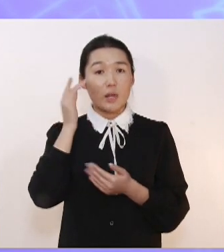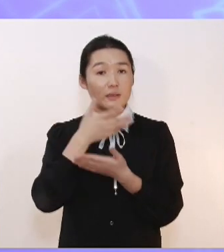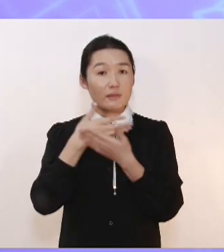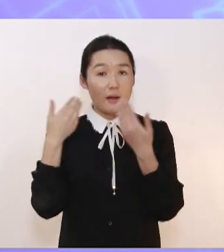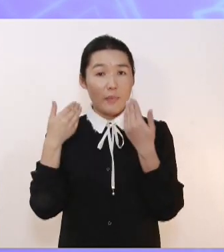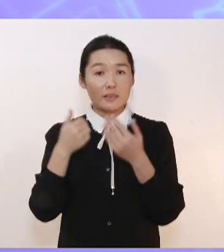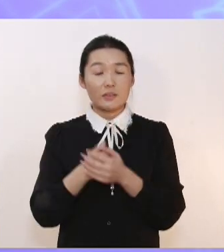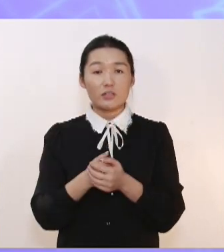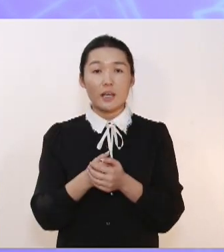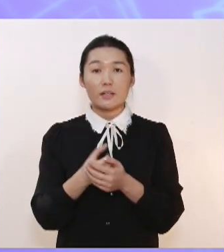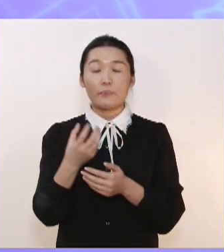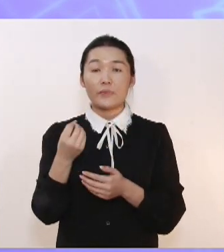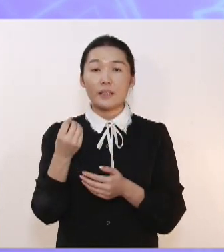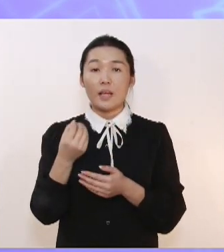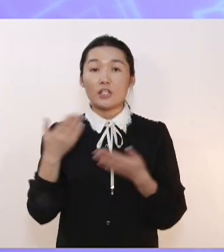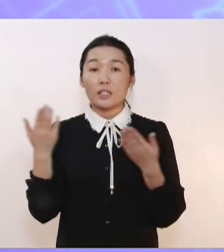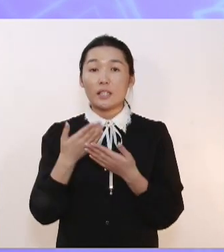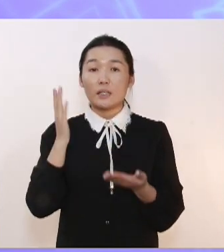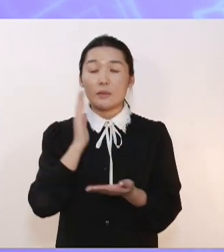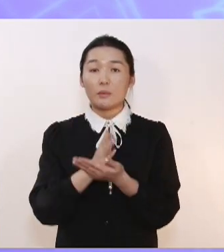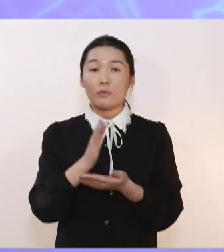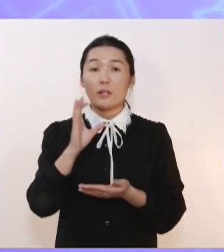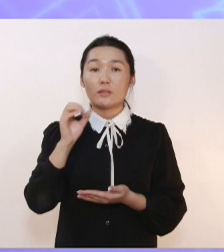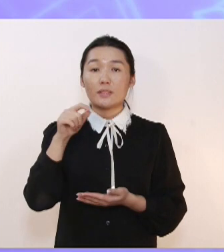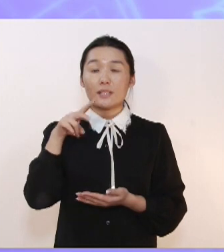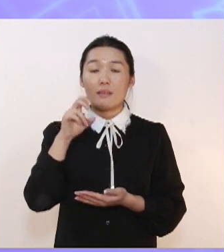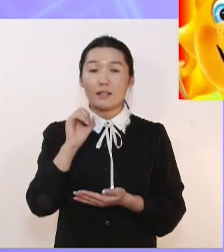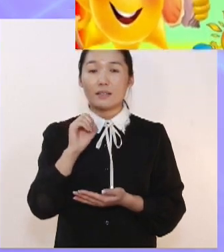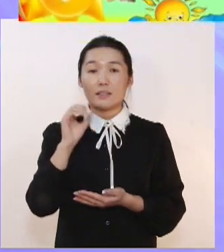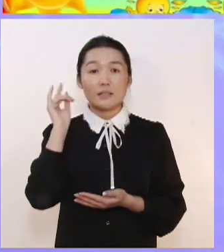обозначает, также какими бывают согласные звуки.